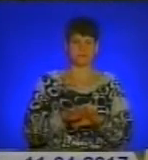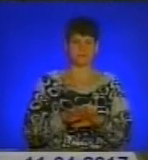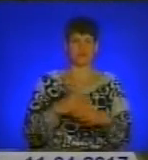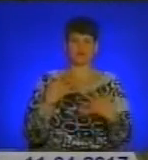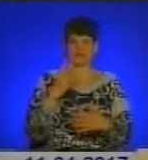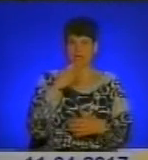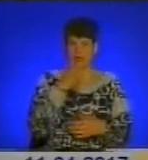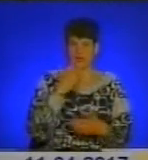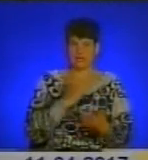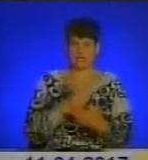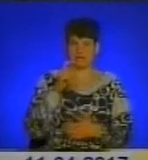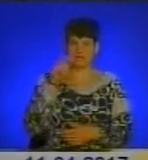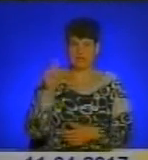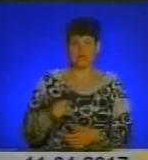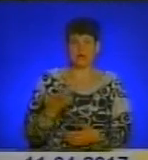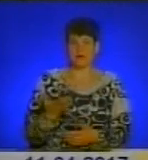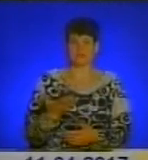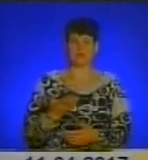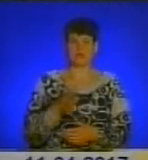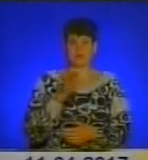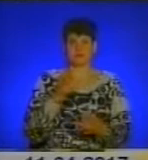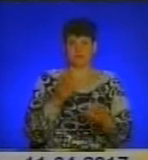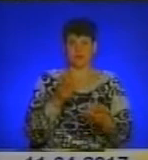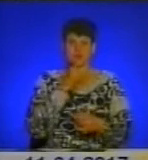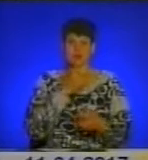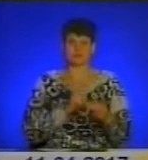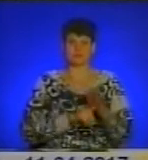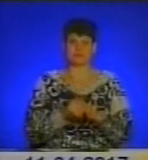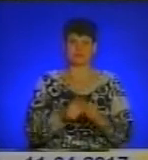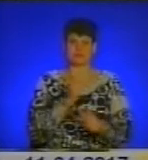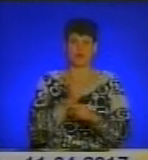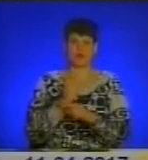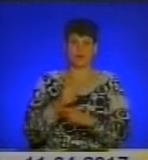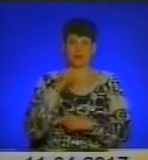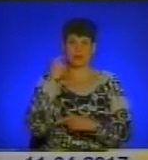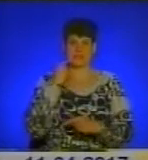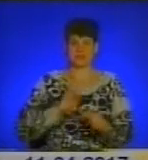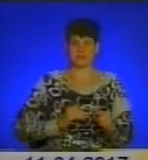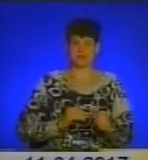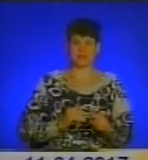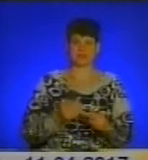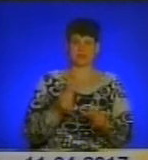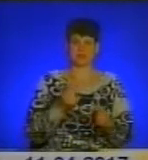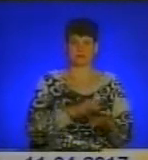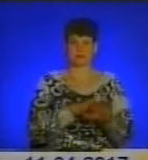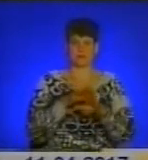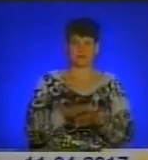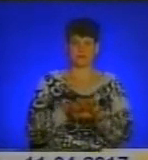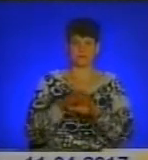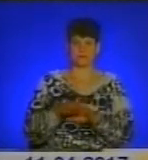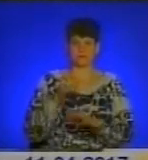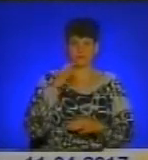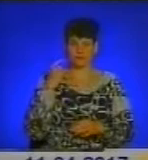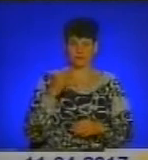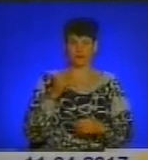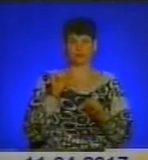і якби, напевно, час вже забороняти ці російські бізнеси в Україні, які спонсорують агресора, ну, може